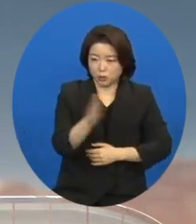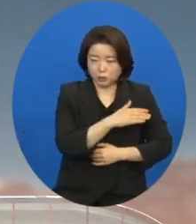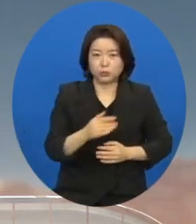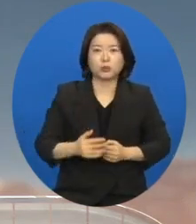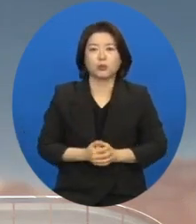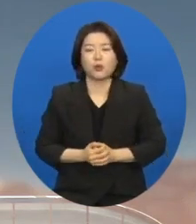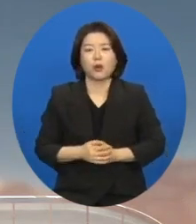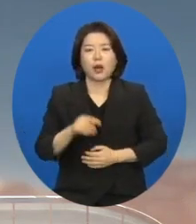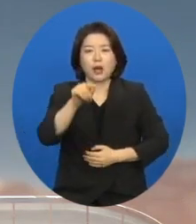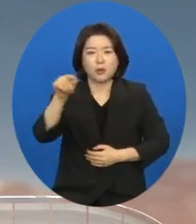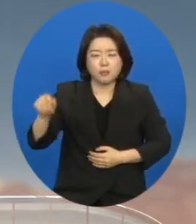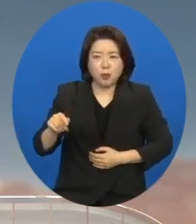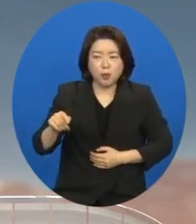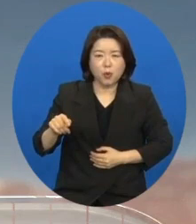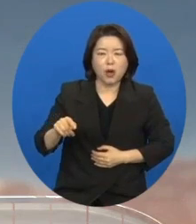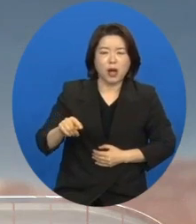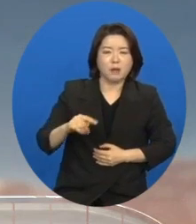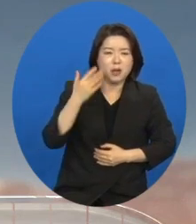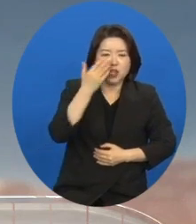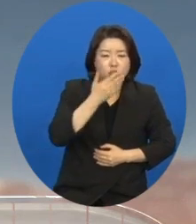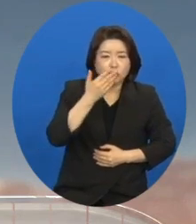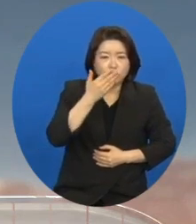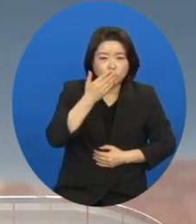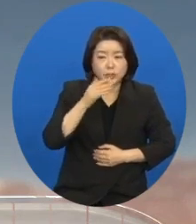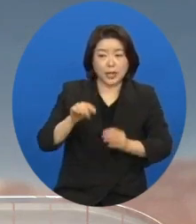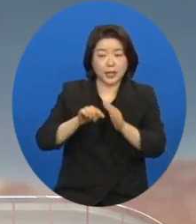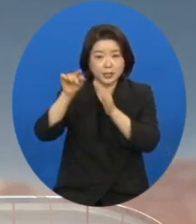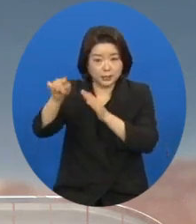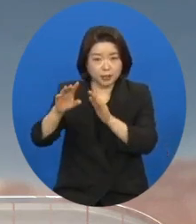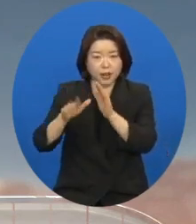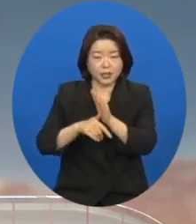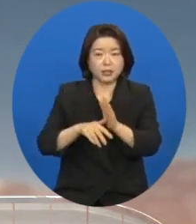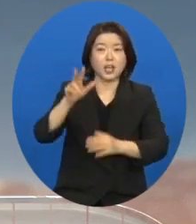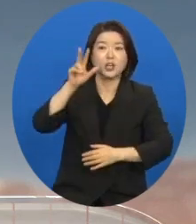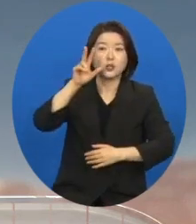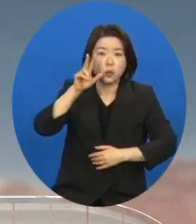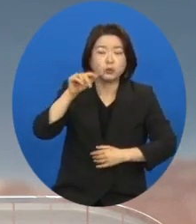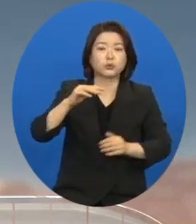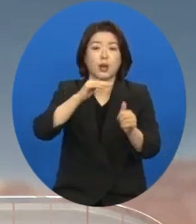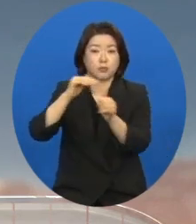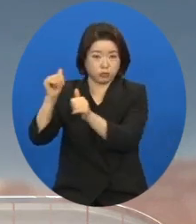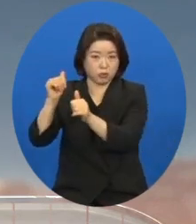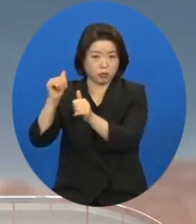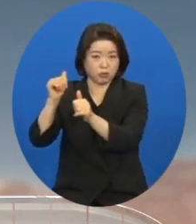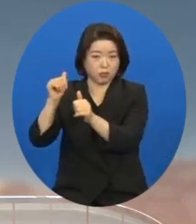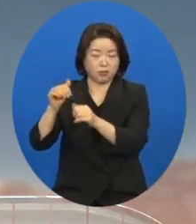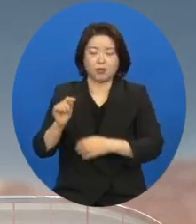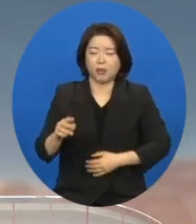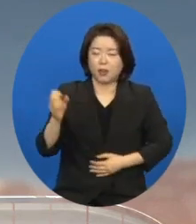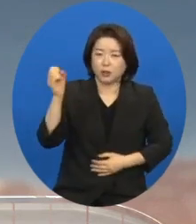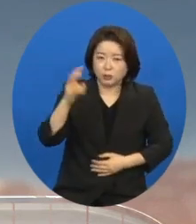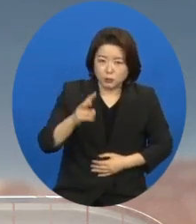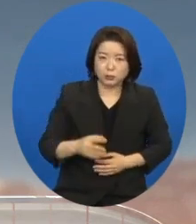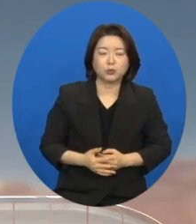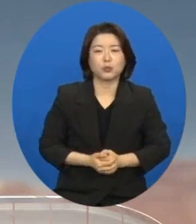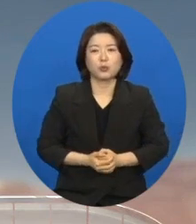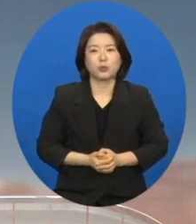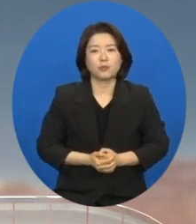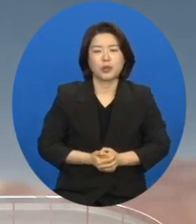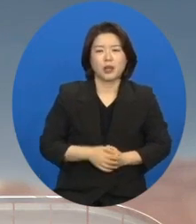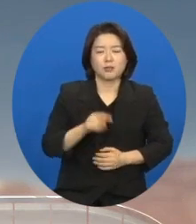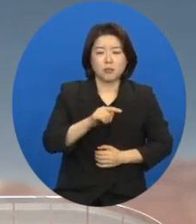위해서 여호수아를 부르시고 그 다음에 이 포로기 이후 그 시점에서 다니엘과